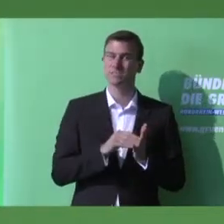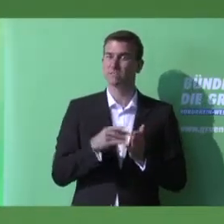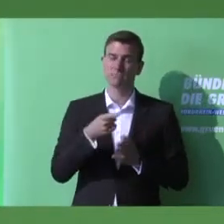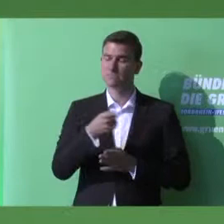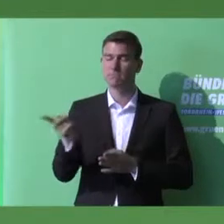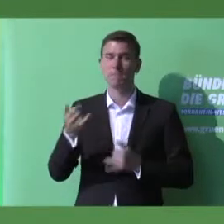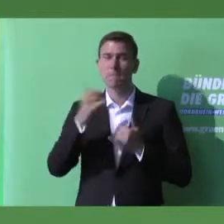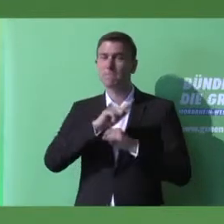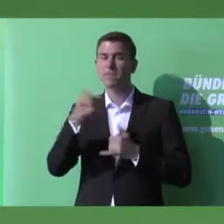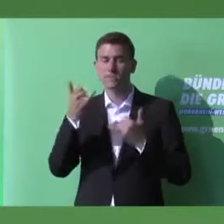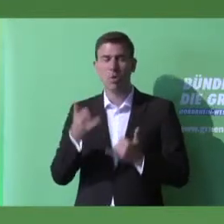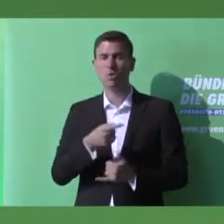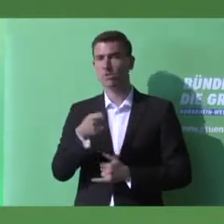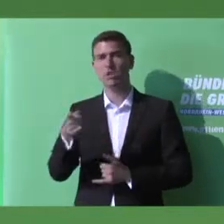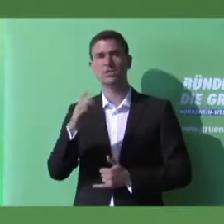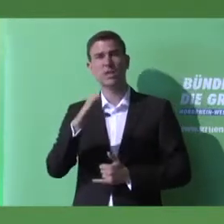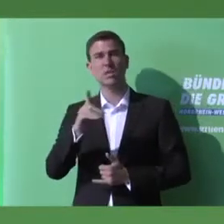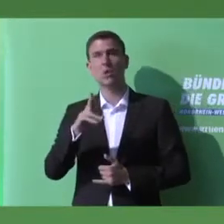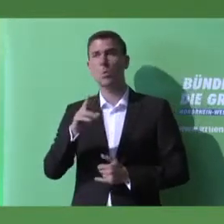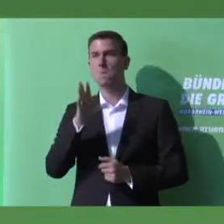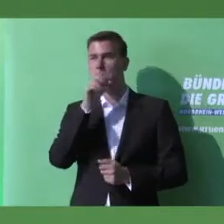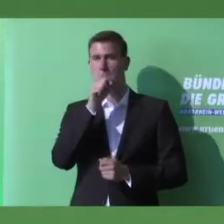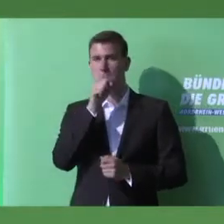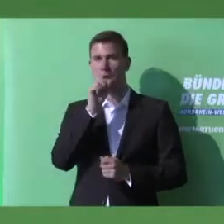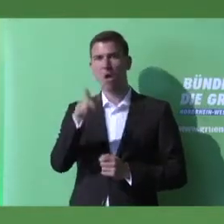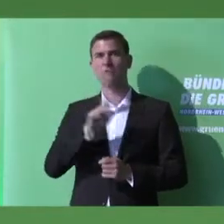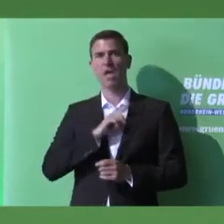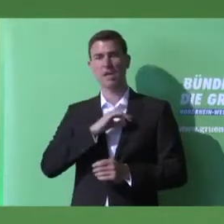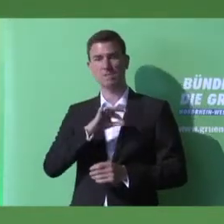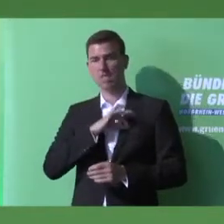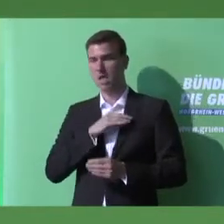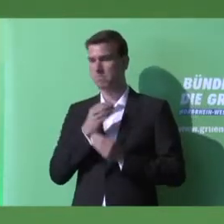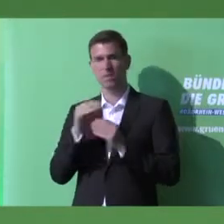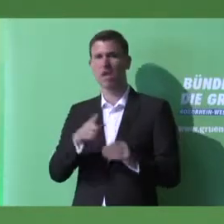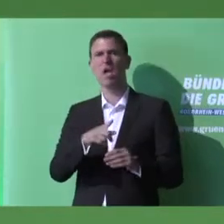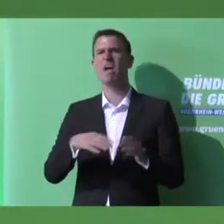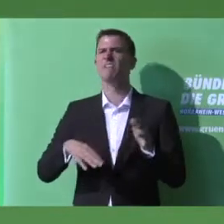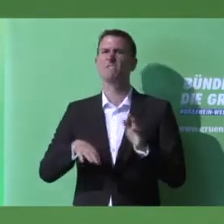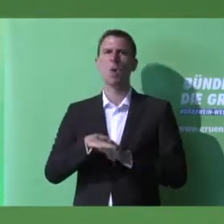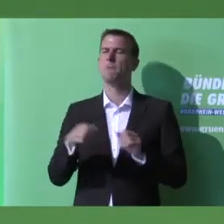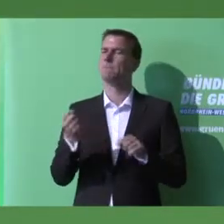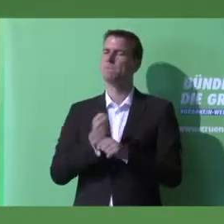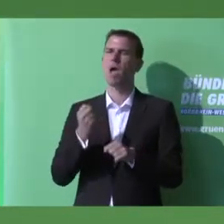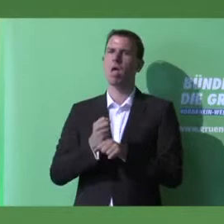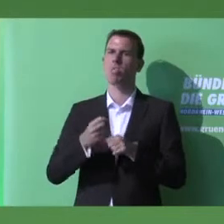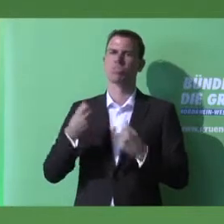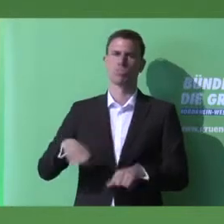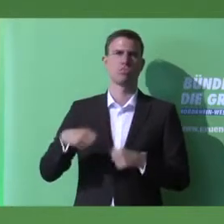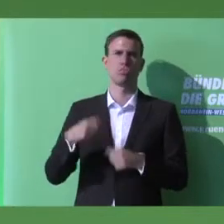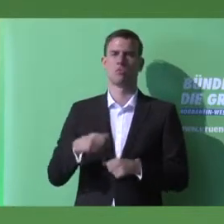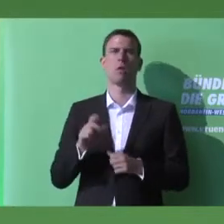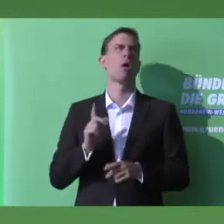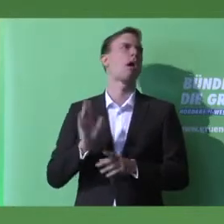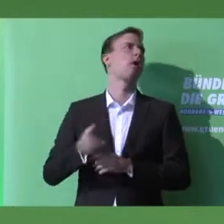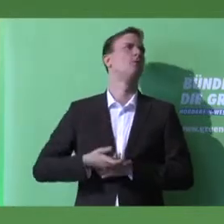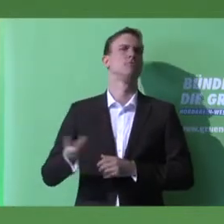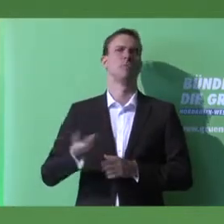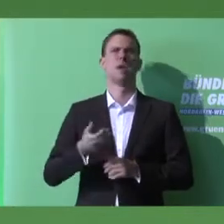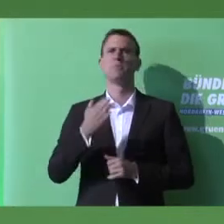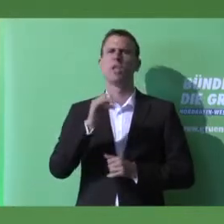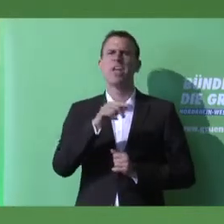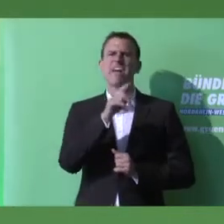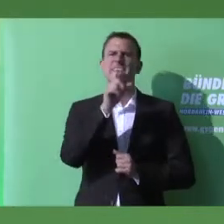nicht. Die CDU, das ist die Top-Down-Partei in Deutschland. Da denken